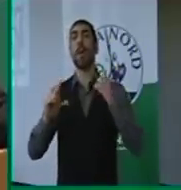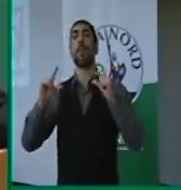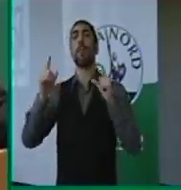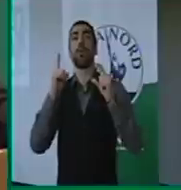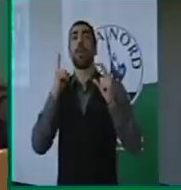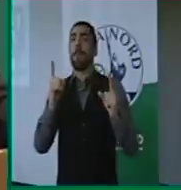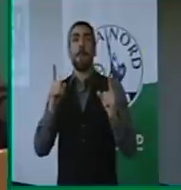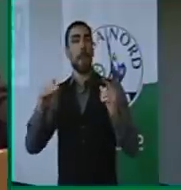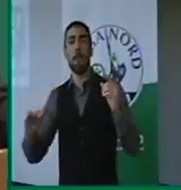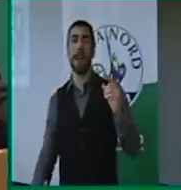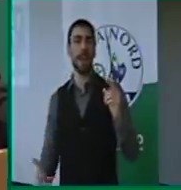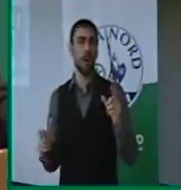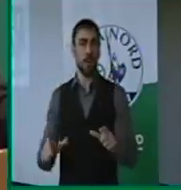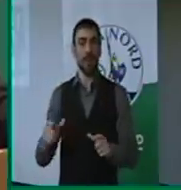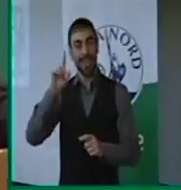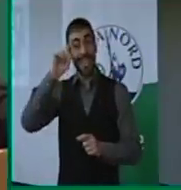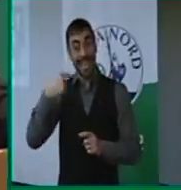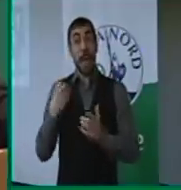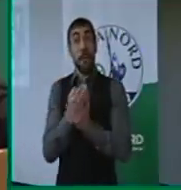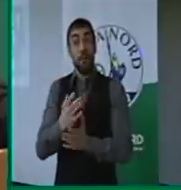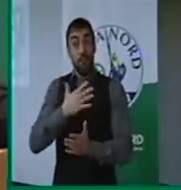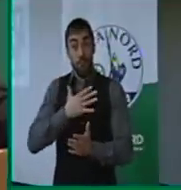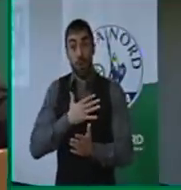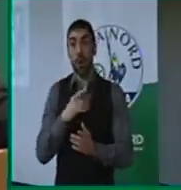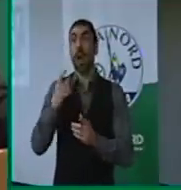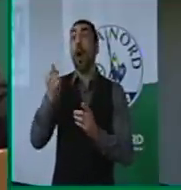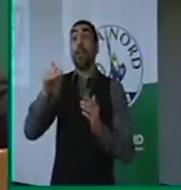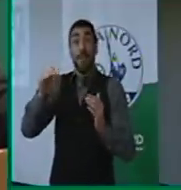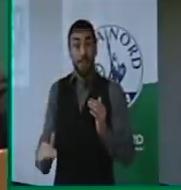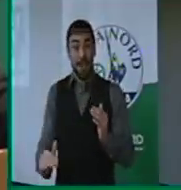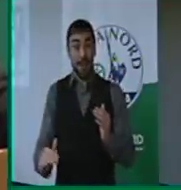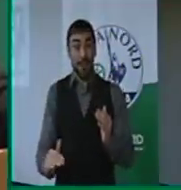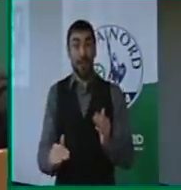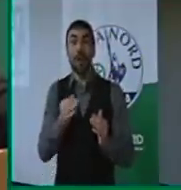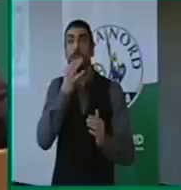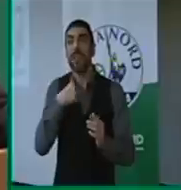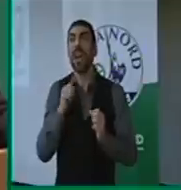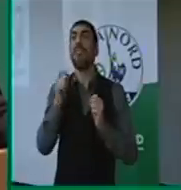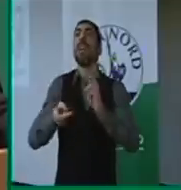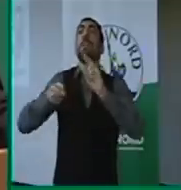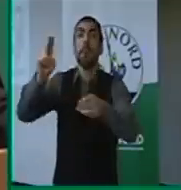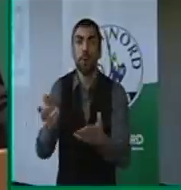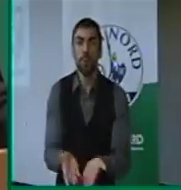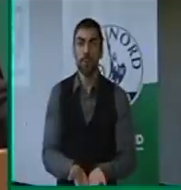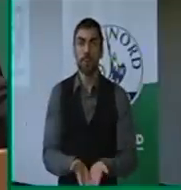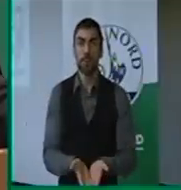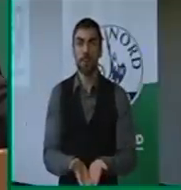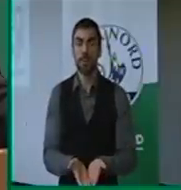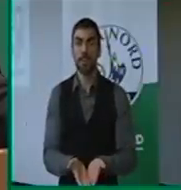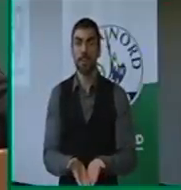in meno e se i nostri prodotti costano meno ne vendiamo di più